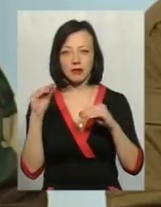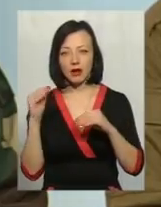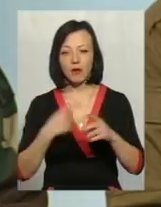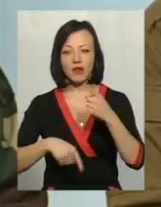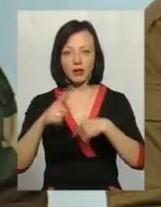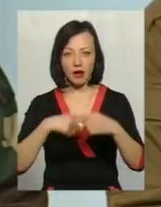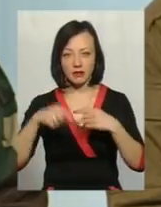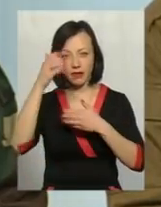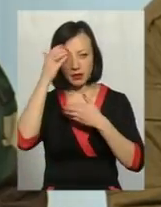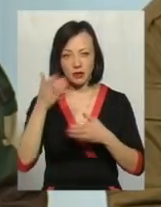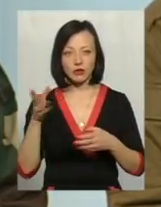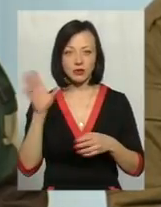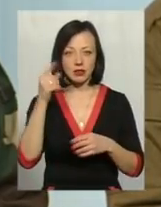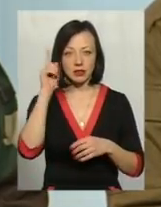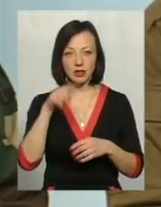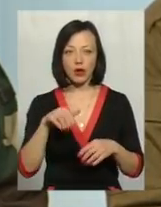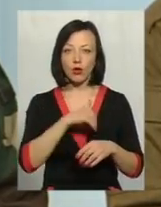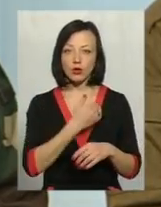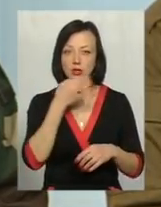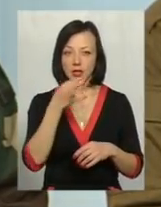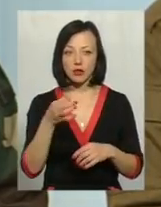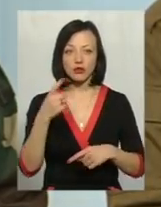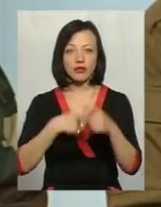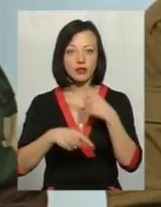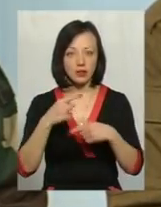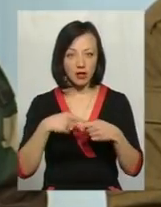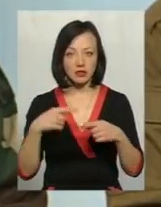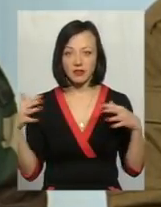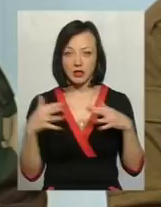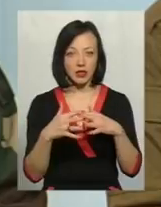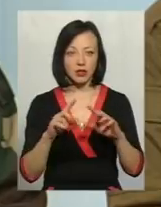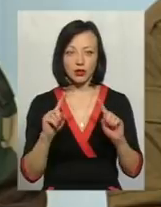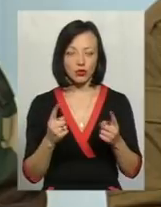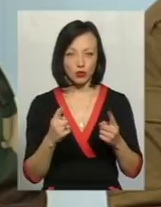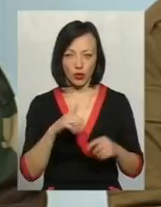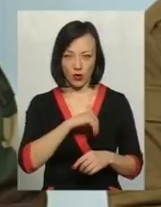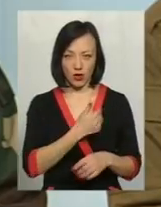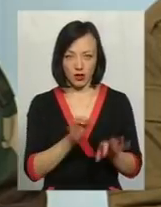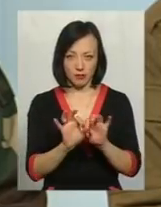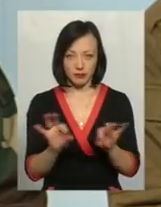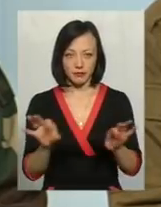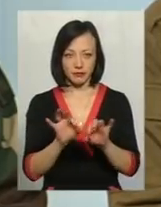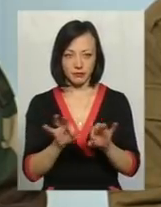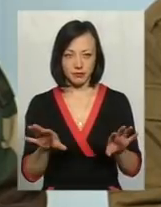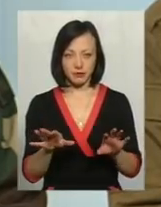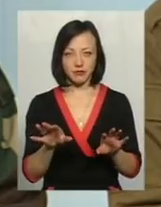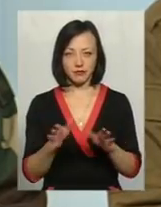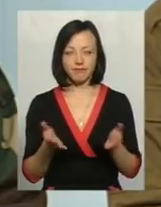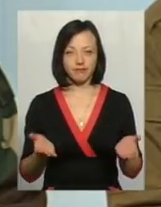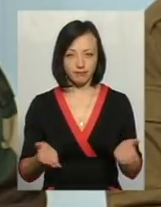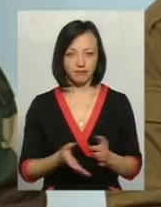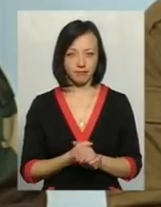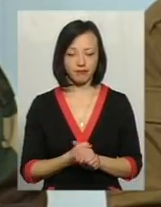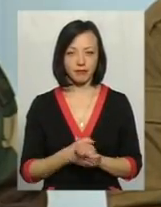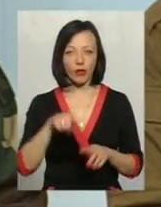Афганістана. І то, хочу сказати, ті, що приходили з Афганістану, вони не дуже були говірки. Сладкословні